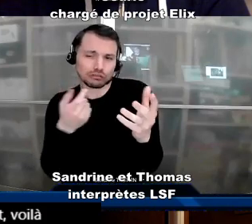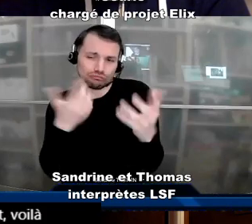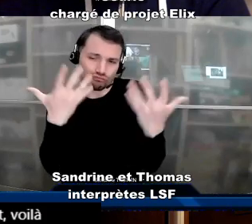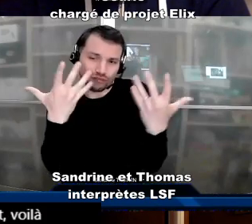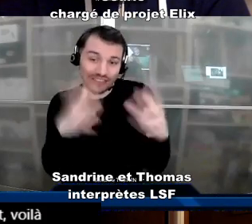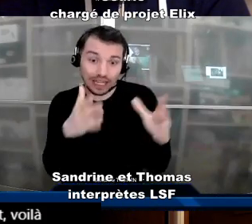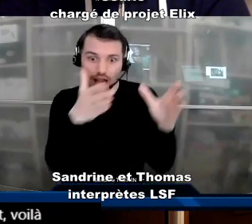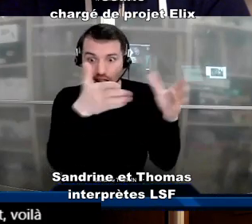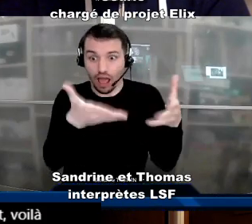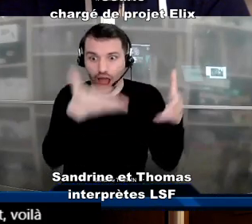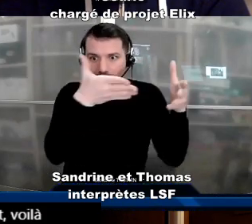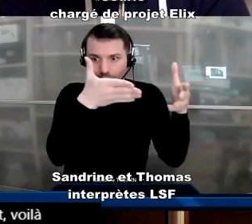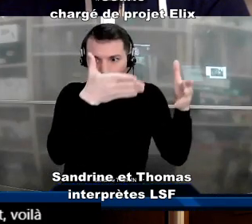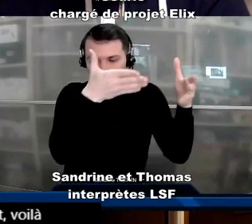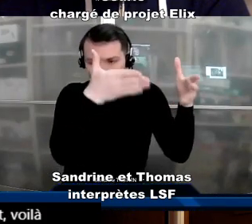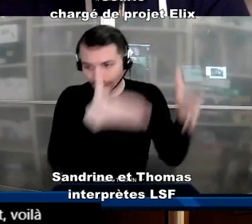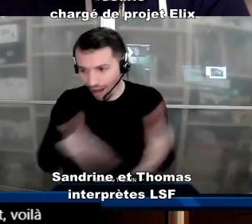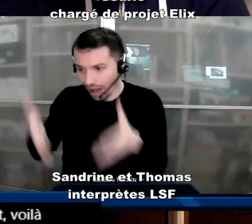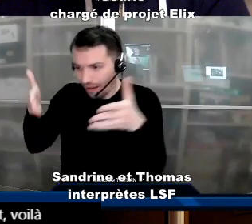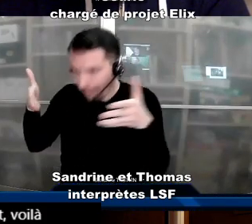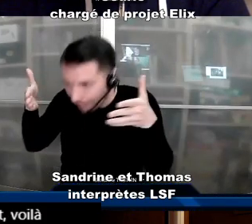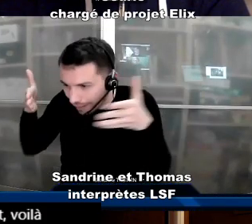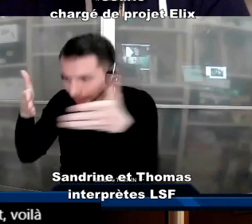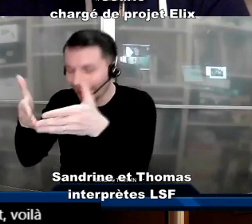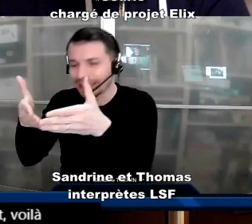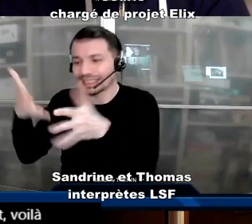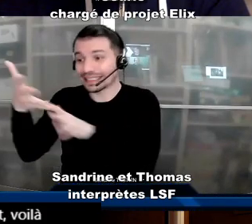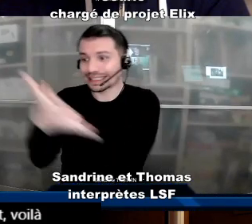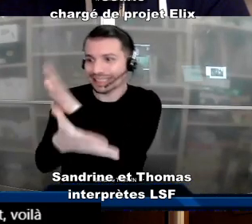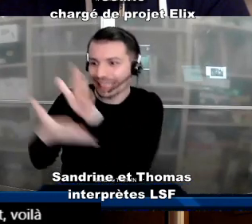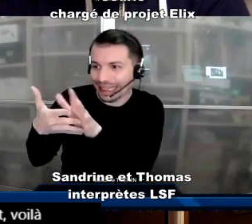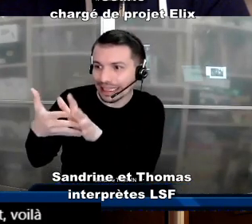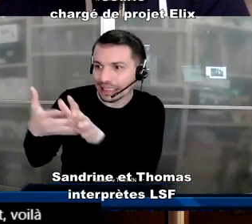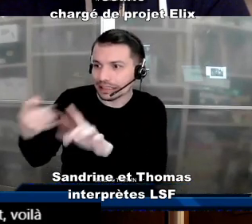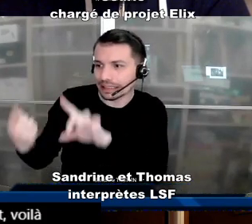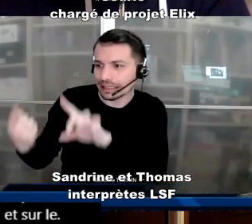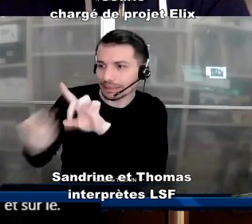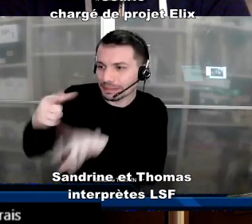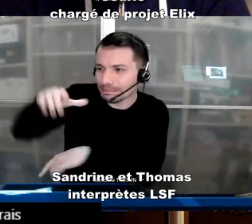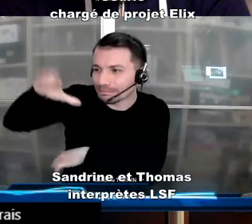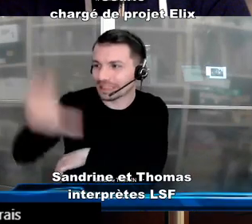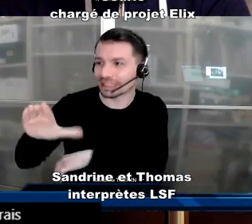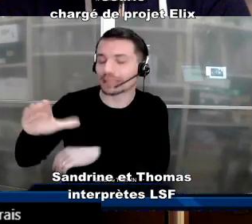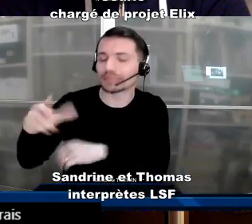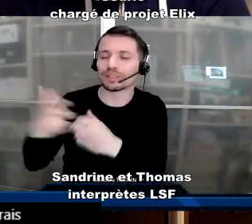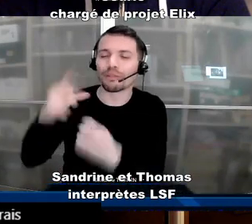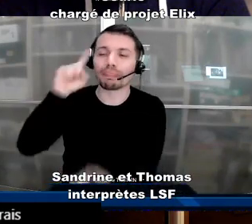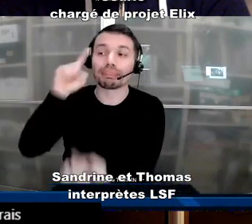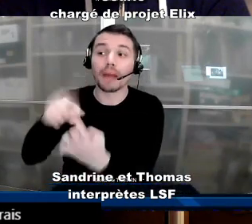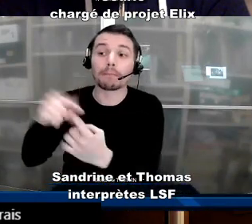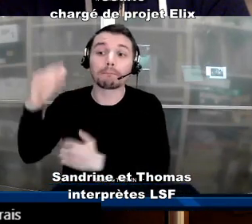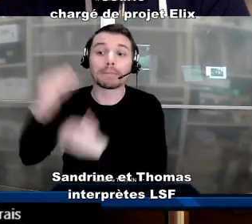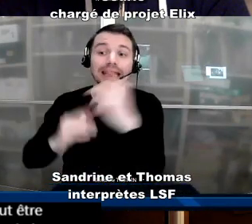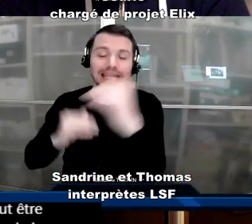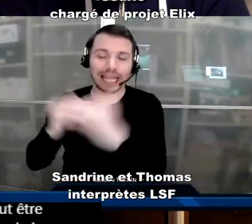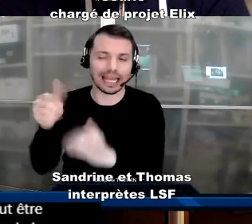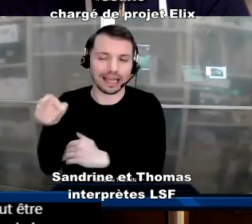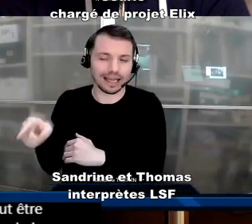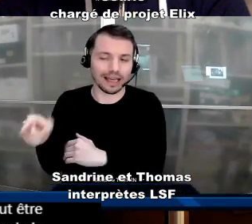vocabulaire spécifique, les signes spécifiques à des thématiques métiers. Voilà ce qui va faire que Helix